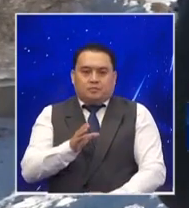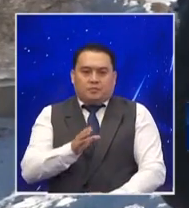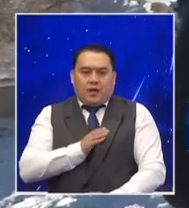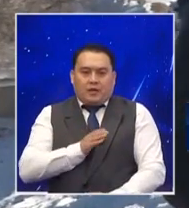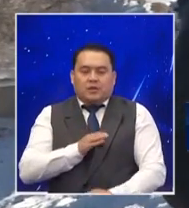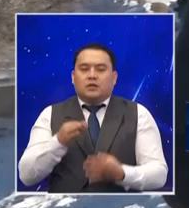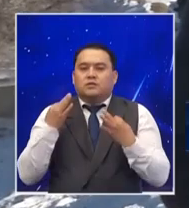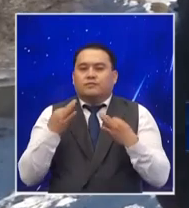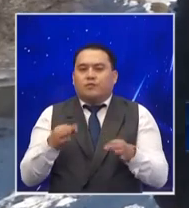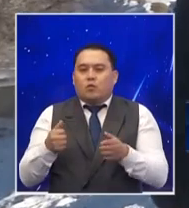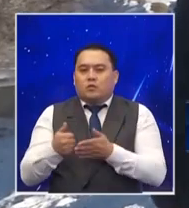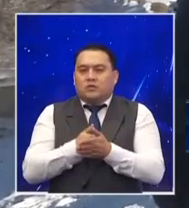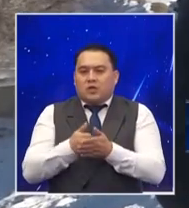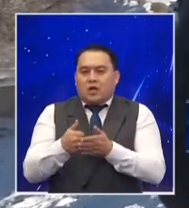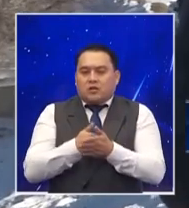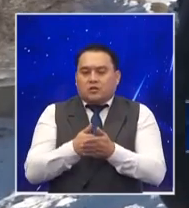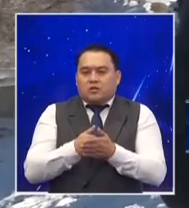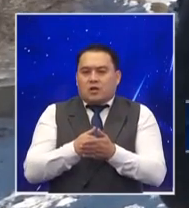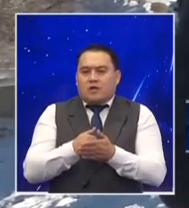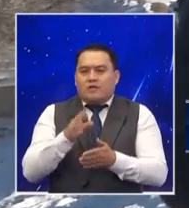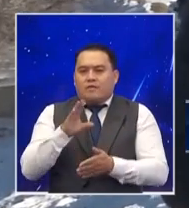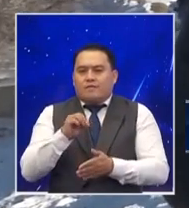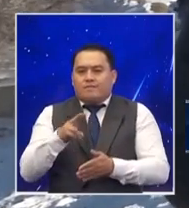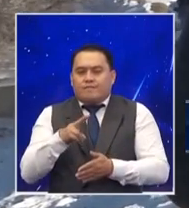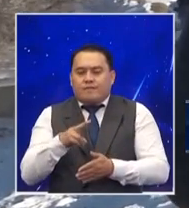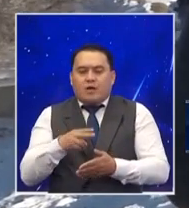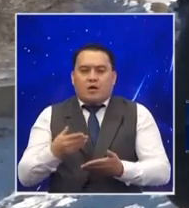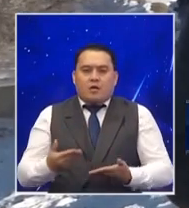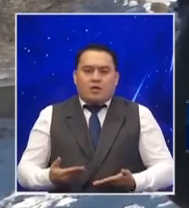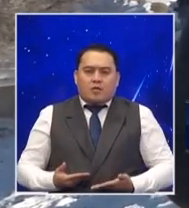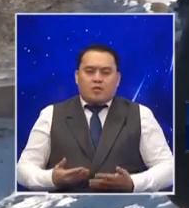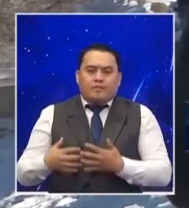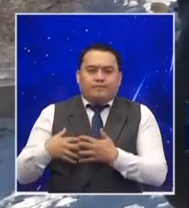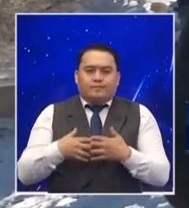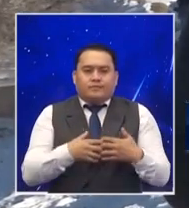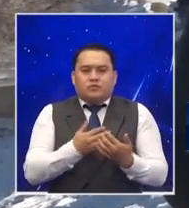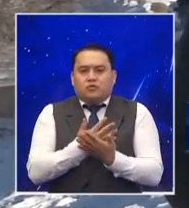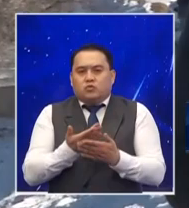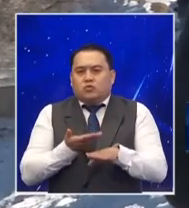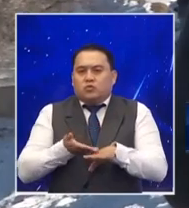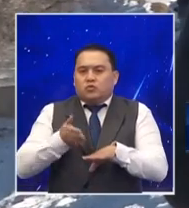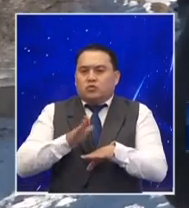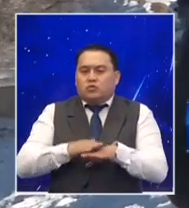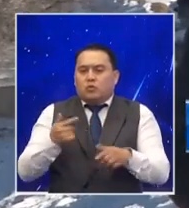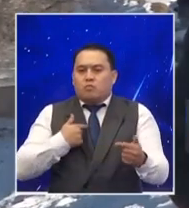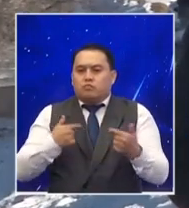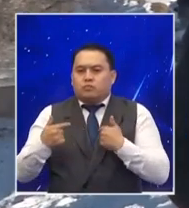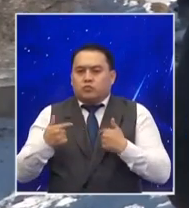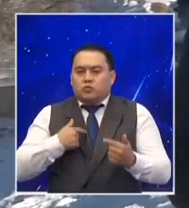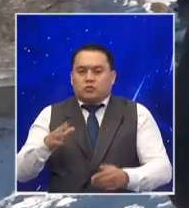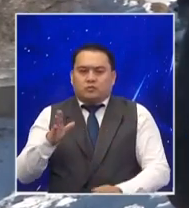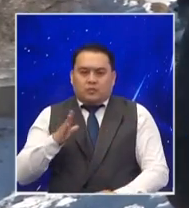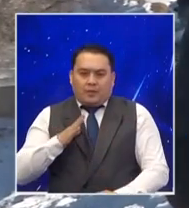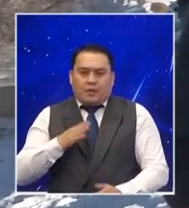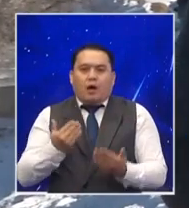Азаттыққа жету жолында халқымыз ғасырлар бойы күресіп, жан алып жан берді, мың өліп, мың тірілді. Міне бүгін төрт құбыласы түгел